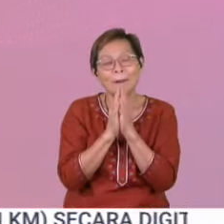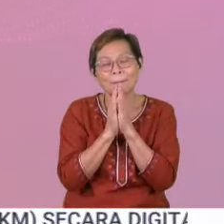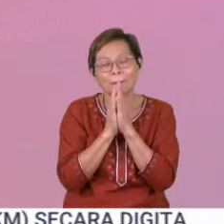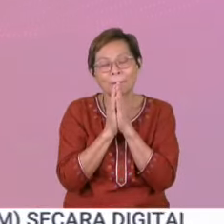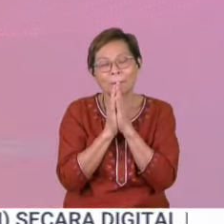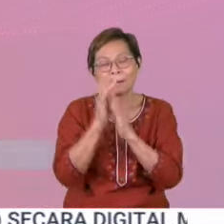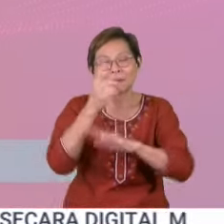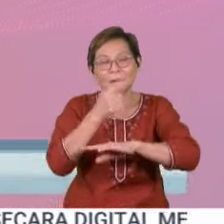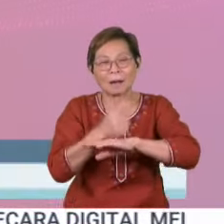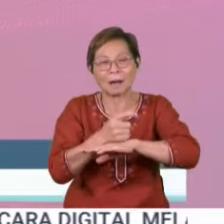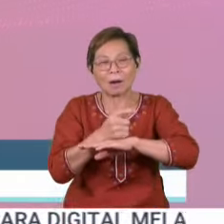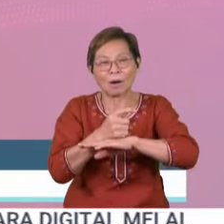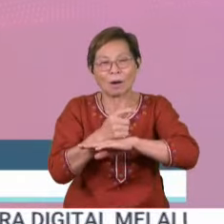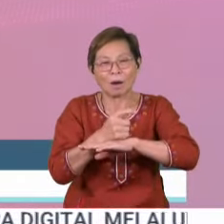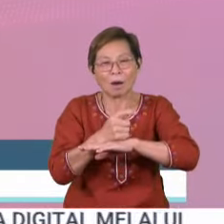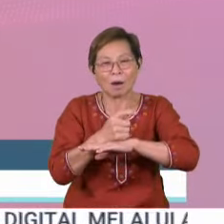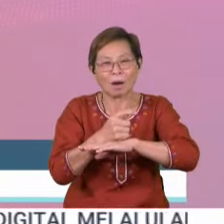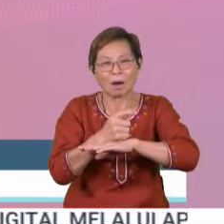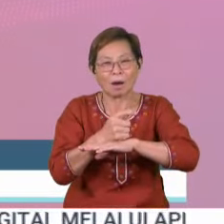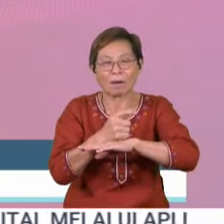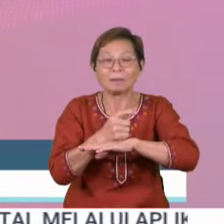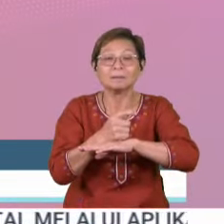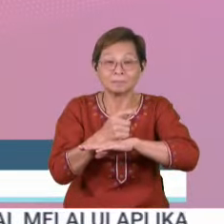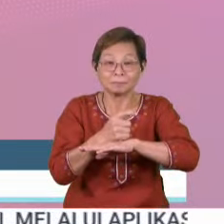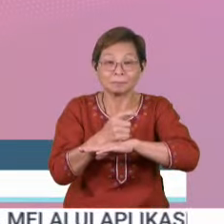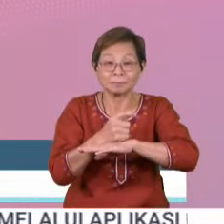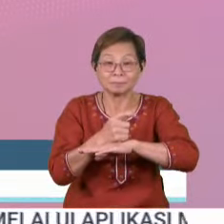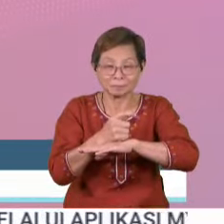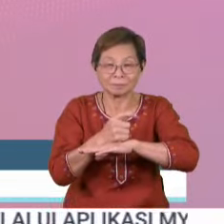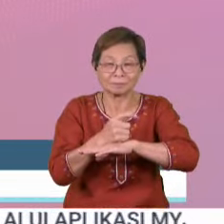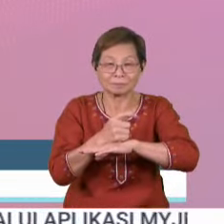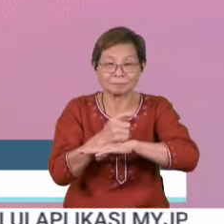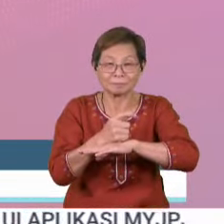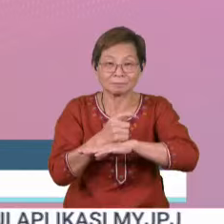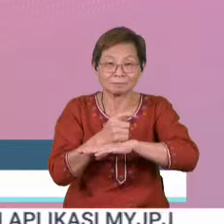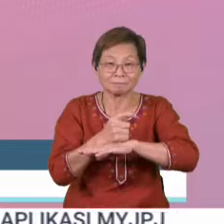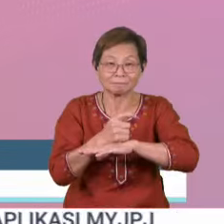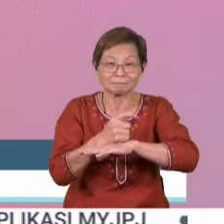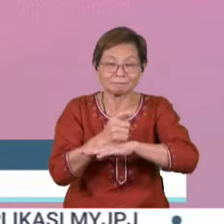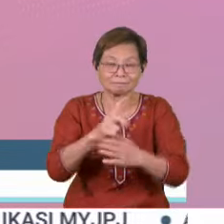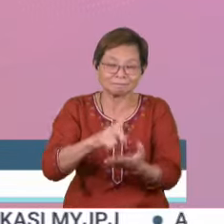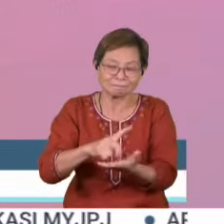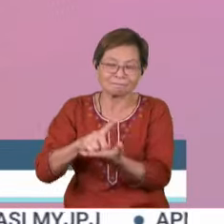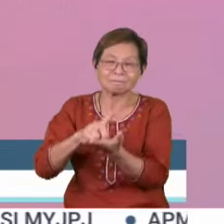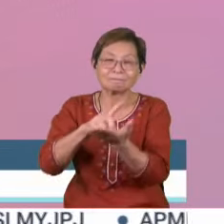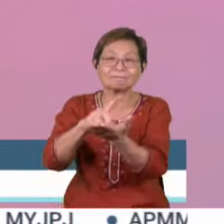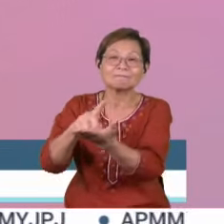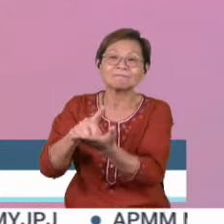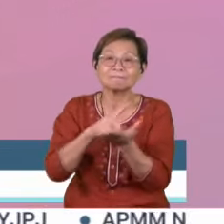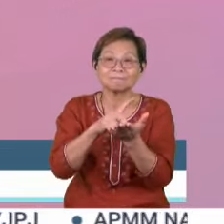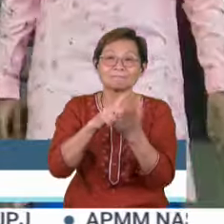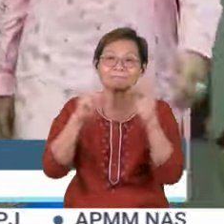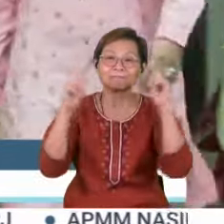di Kuil Arulmigu Raja Mariaman Devastana sempena sambutan Deepavali.